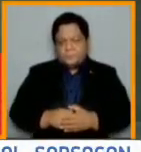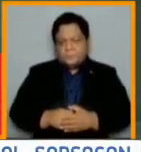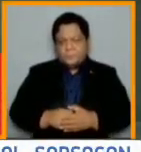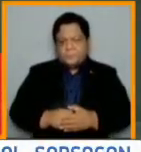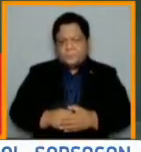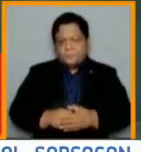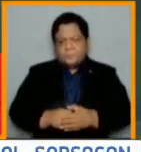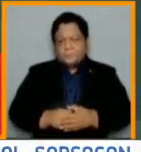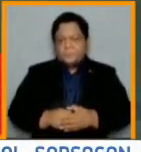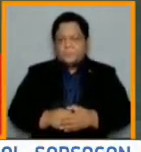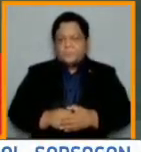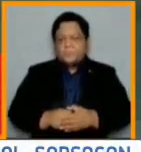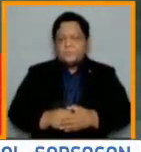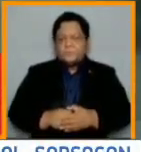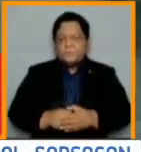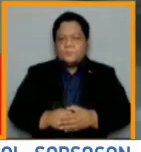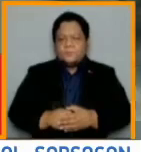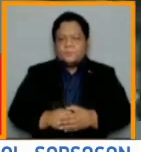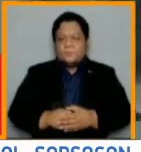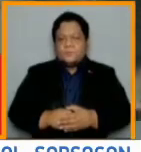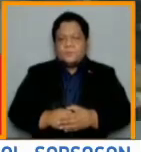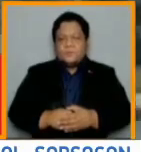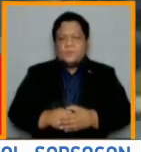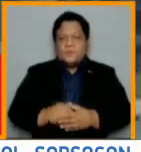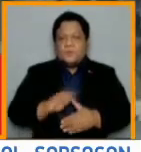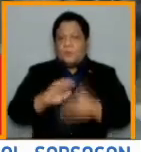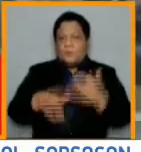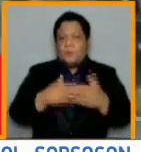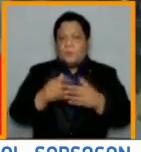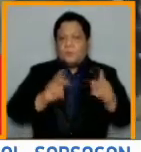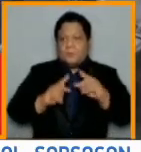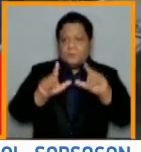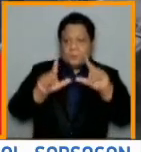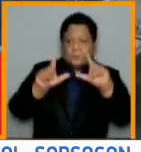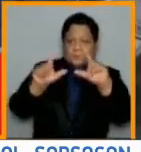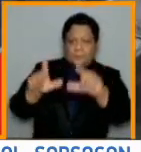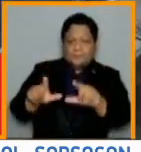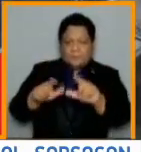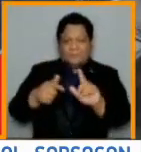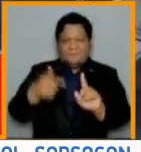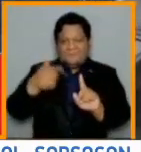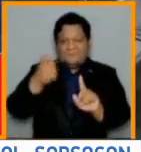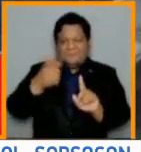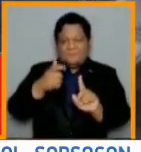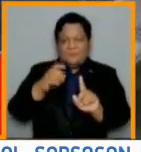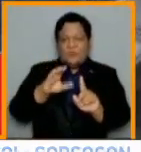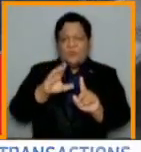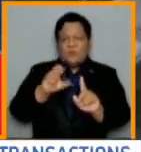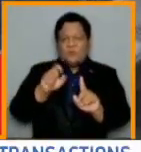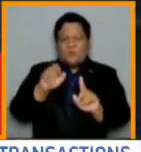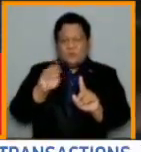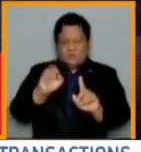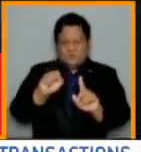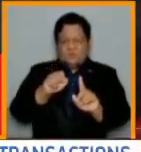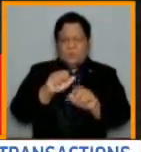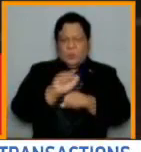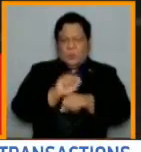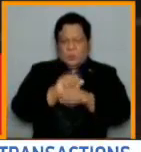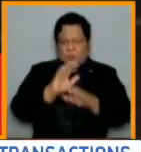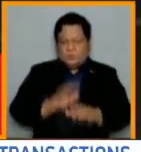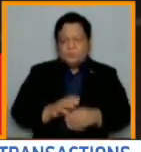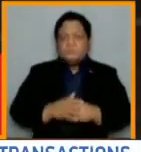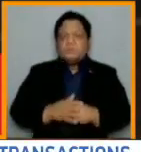Lumiliit na raw ang mundo ng mga salarin sa pananambang sa IT operator ng Bureau of Customs na si Hilman Lapaz Jr. ayon sa National Bureau of